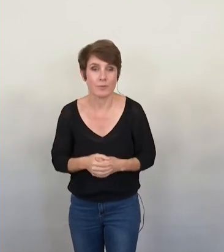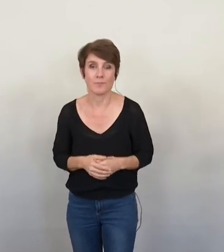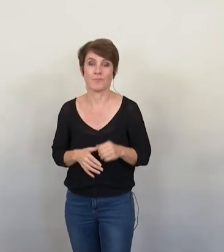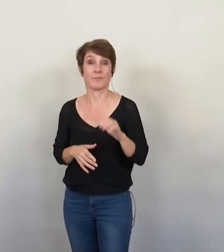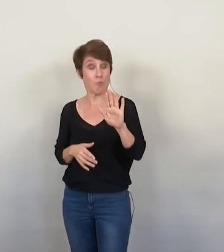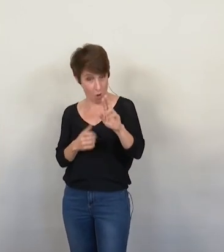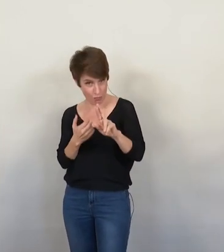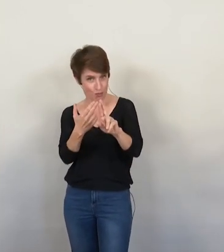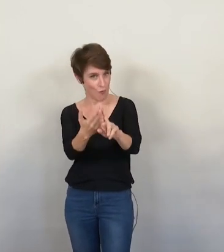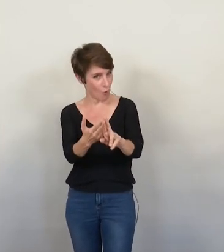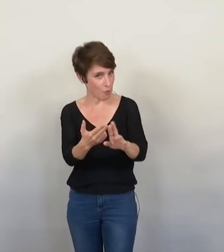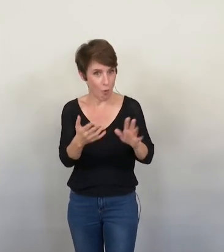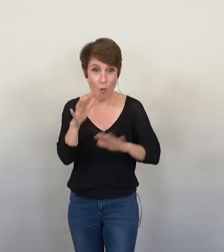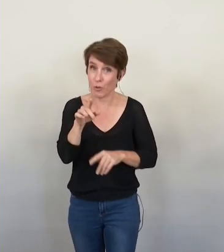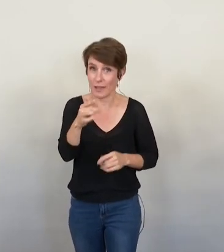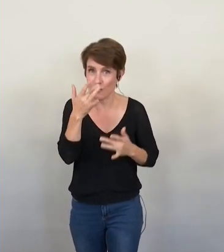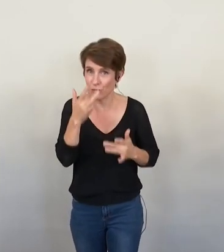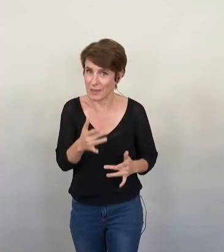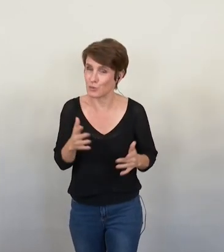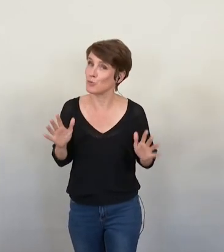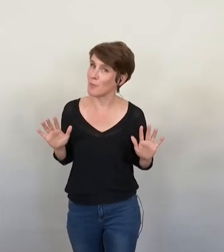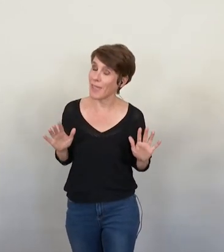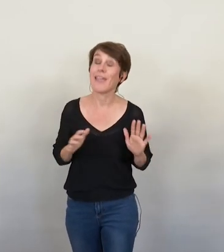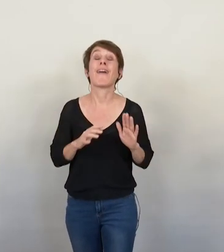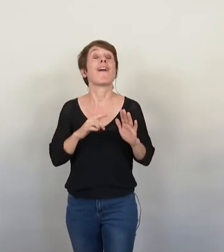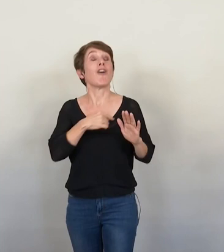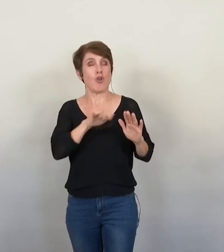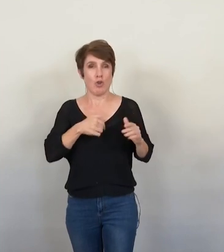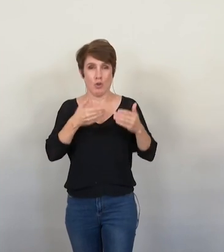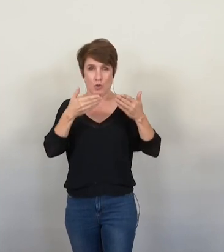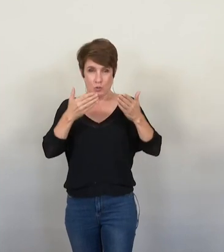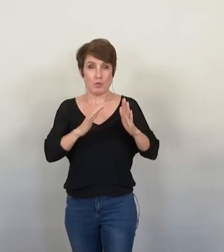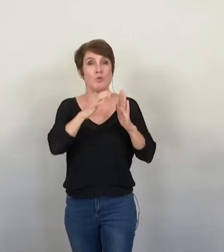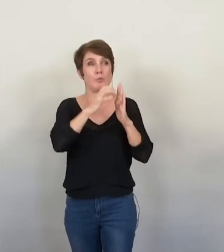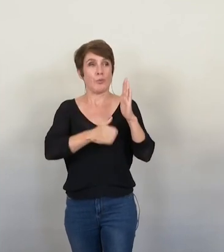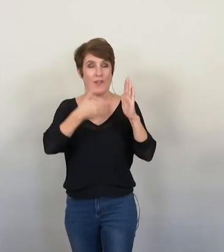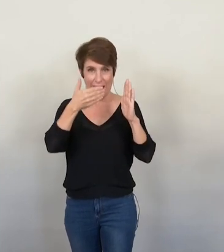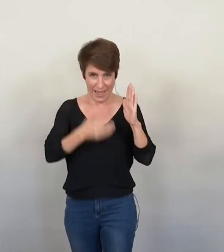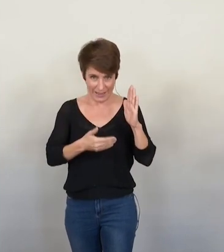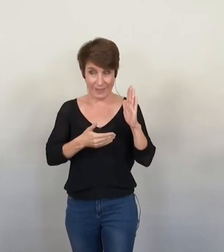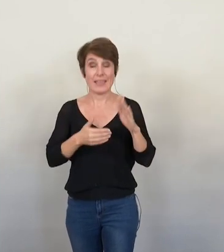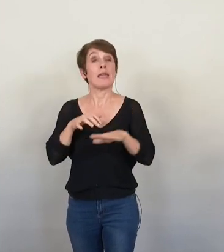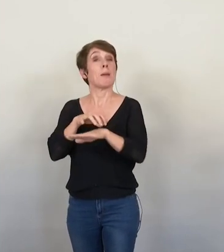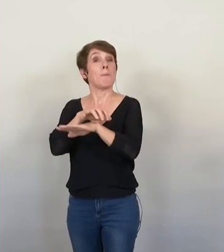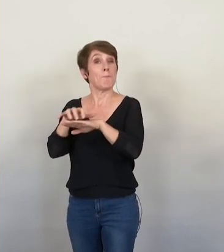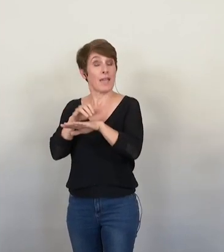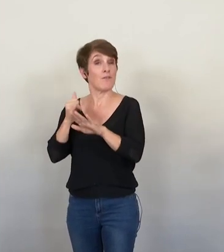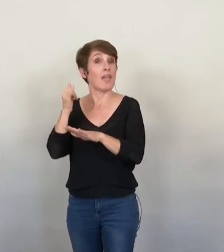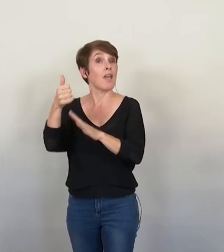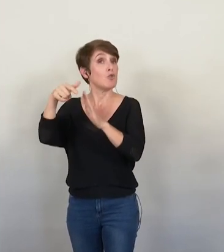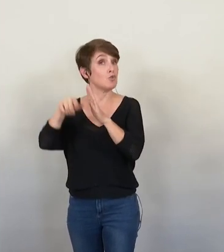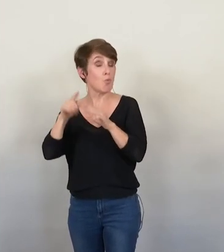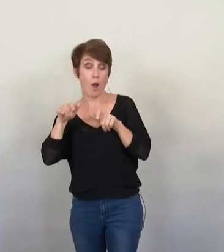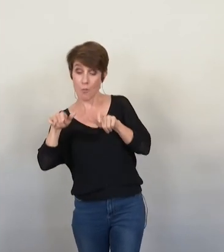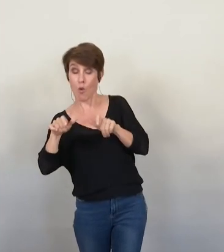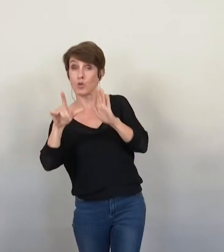déplaise que quand on fait un arrêté le préfet à 2 mois pour faire un contrôle de légalité il n'a pas fait ce contrôle de